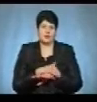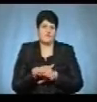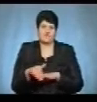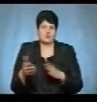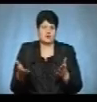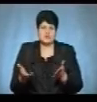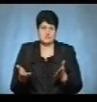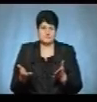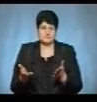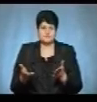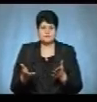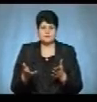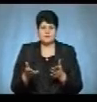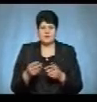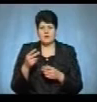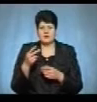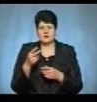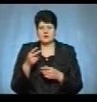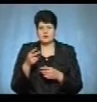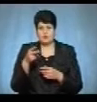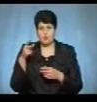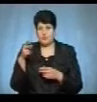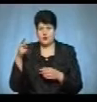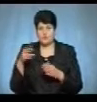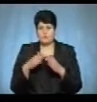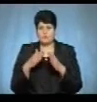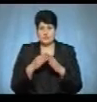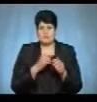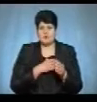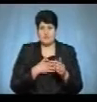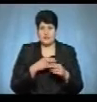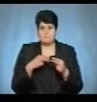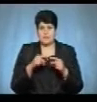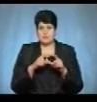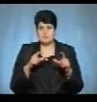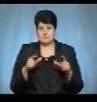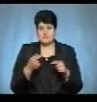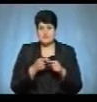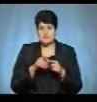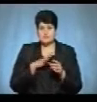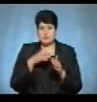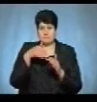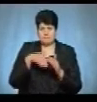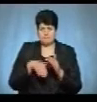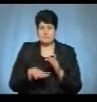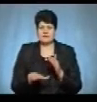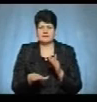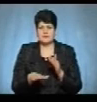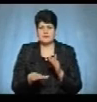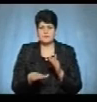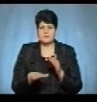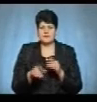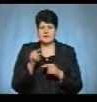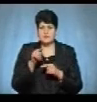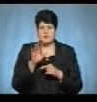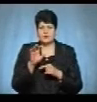із 2-3-поверховими будинками, з приватними крамницями. Це, скоріше всього, підвали, які розташовувалися. На тих фото,